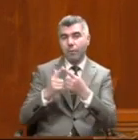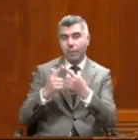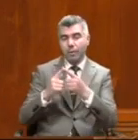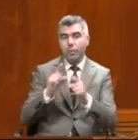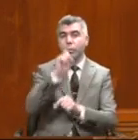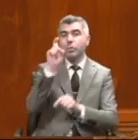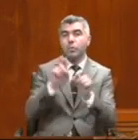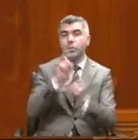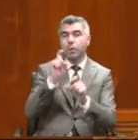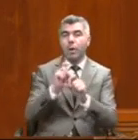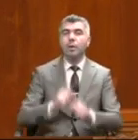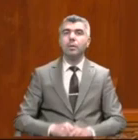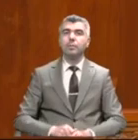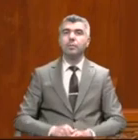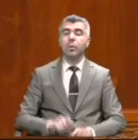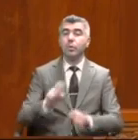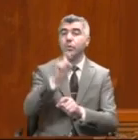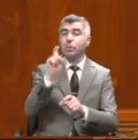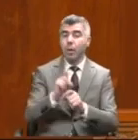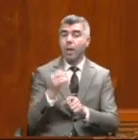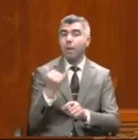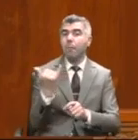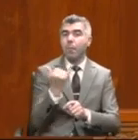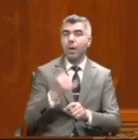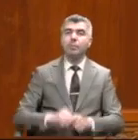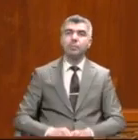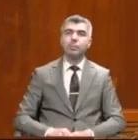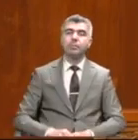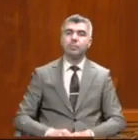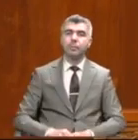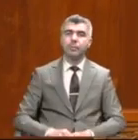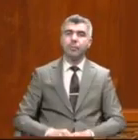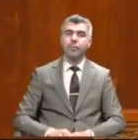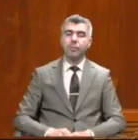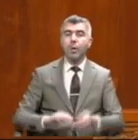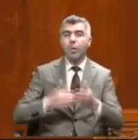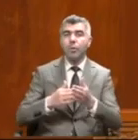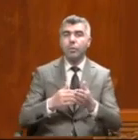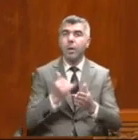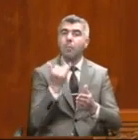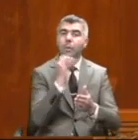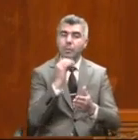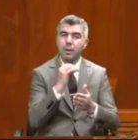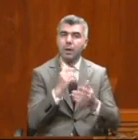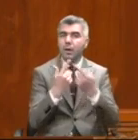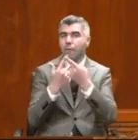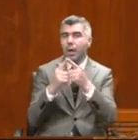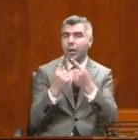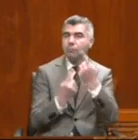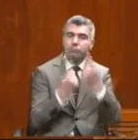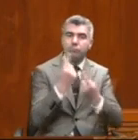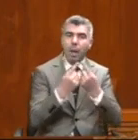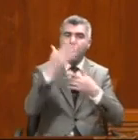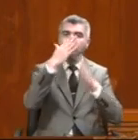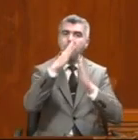هذه الاسئله على هذا السؤال الهام اللي جاء في مرحله دقيقه ديال تطور ديال بلادنا